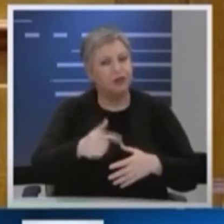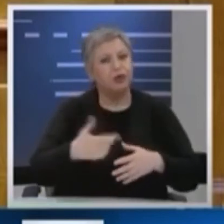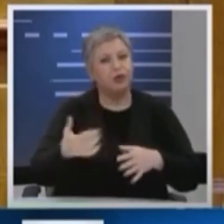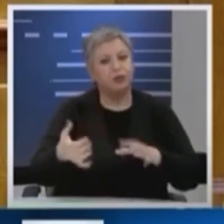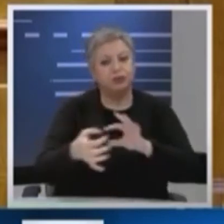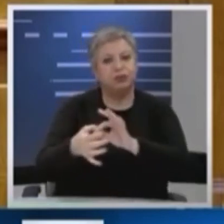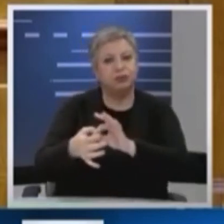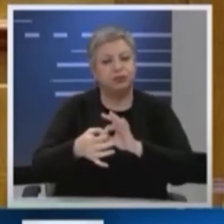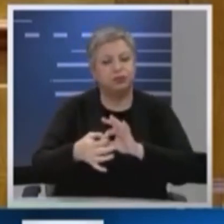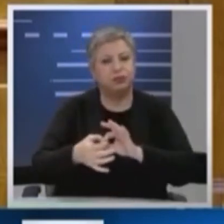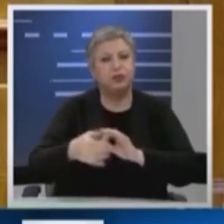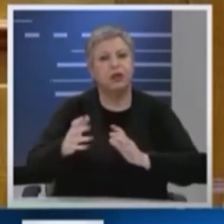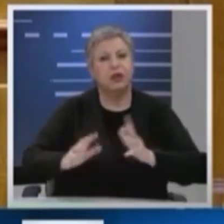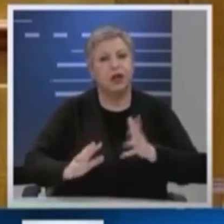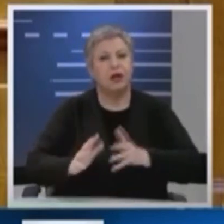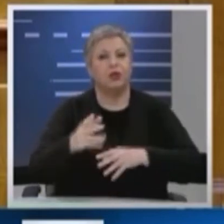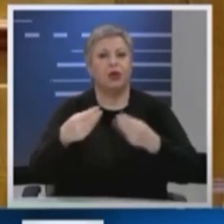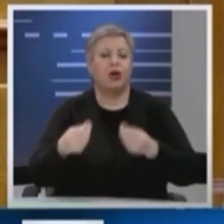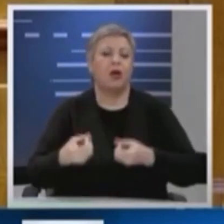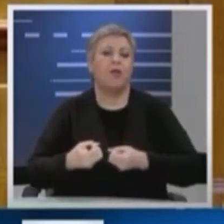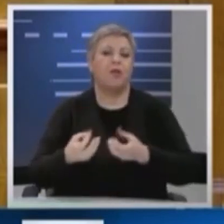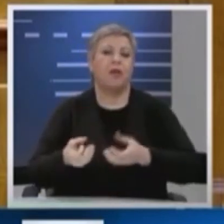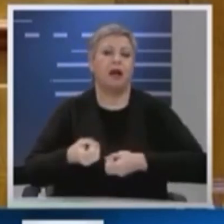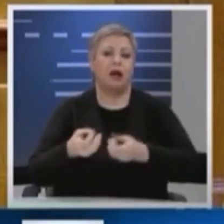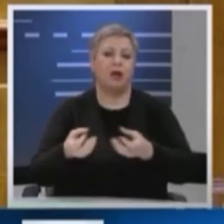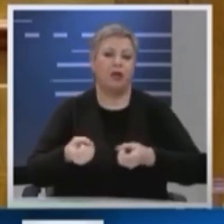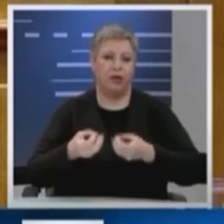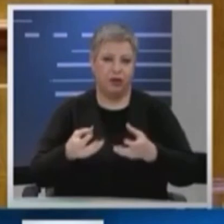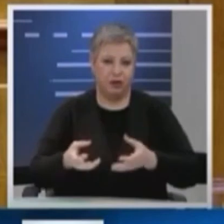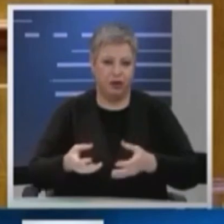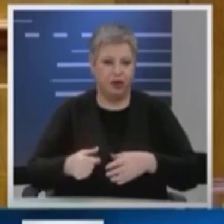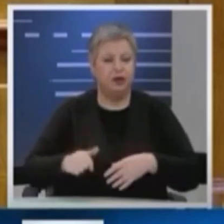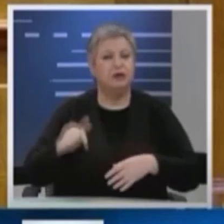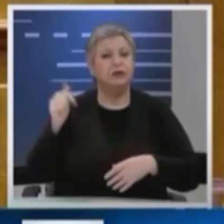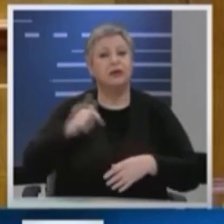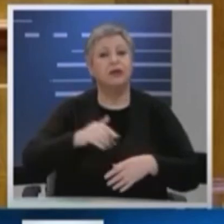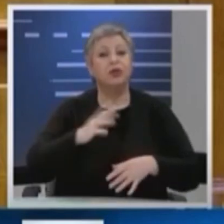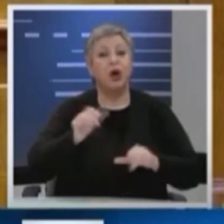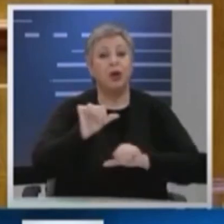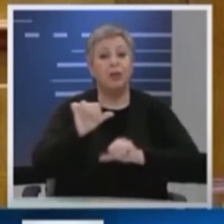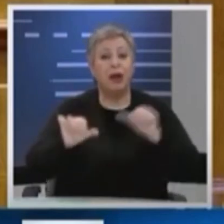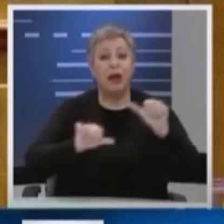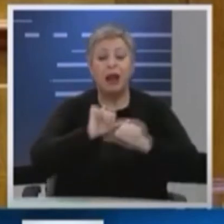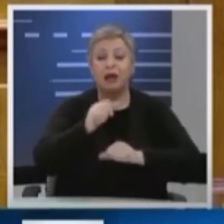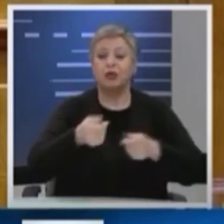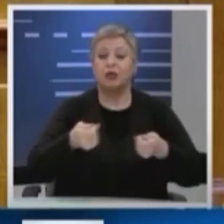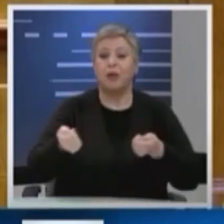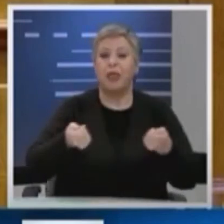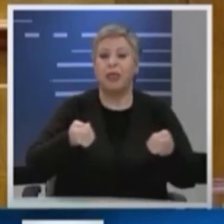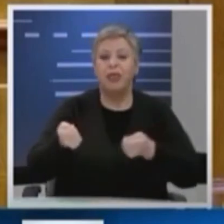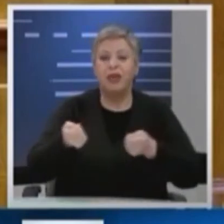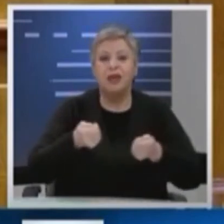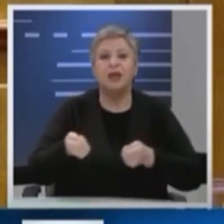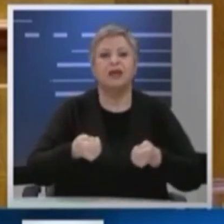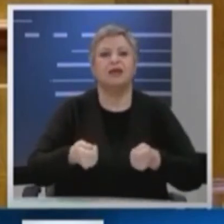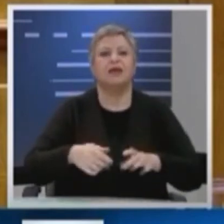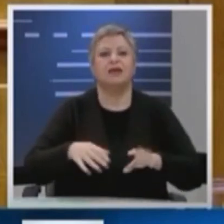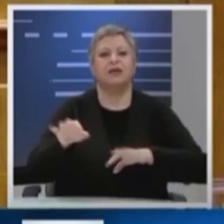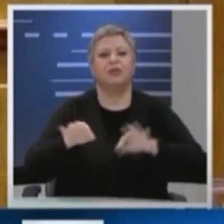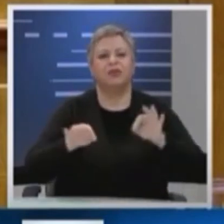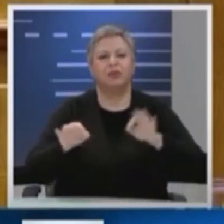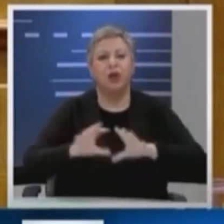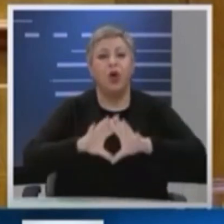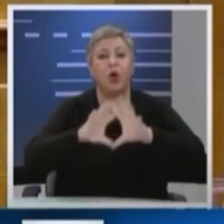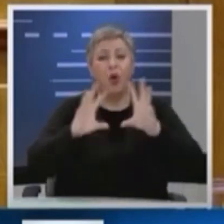αναπτυξιακές επιλογές και οι αντίστοιχες εξουσίες με ολοκληρωμένη οικονομική διοικητική μορφή δεν αποδοθούν στους θεσμούς που θα σηκώσουν το βάρος